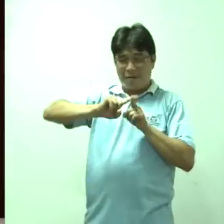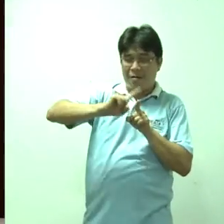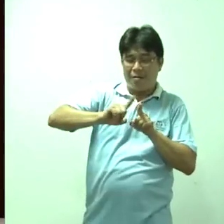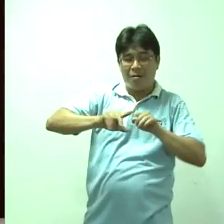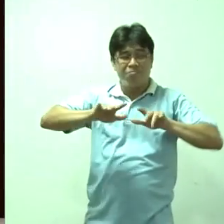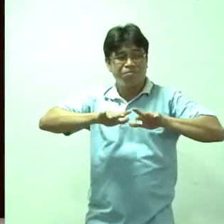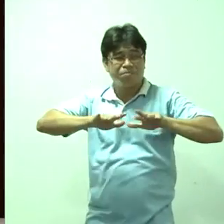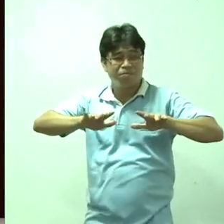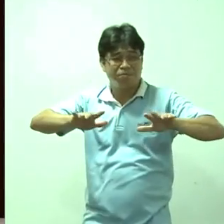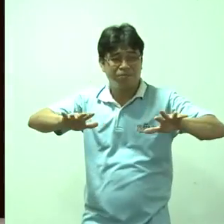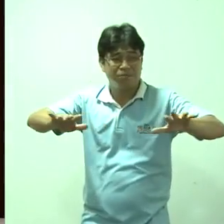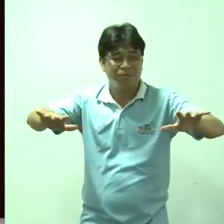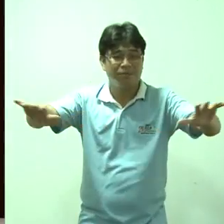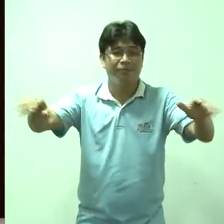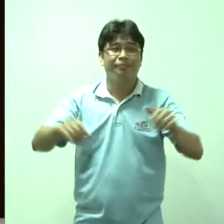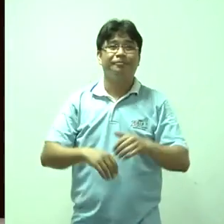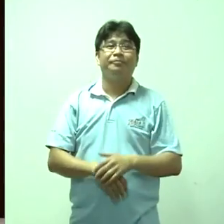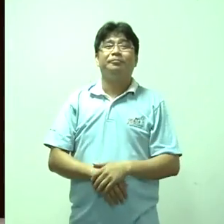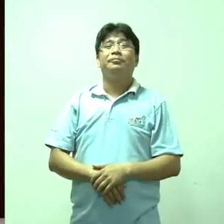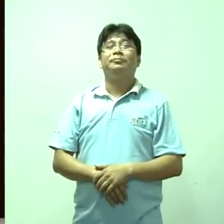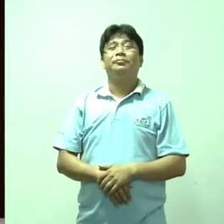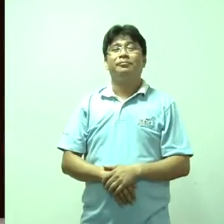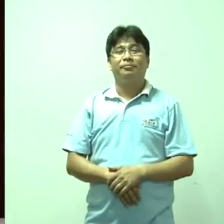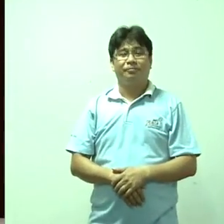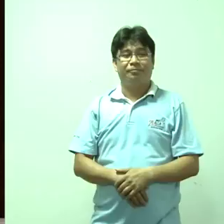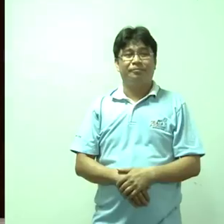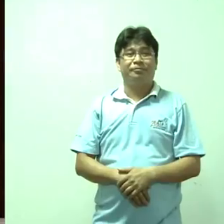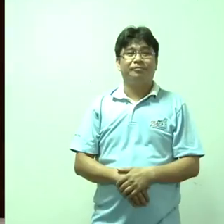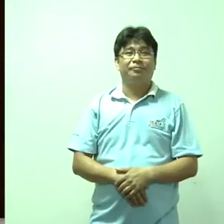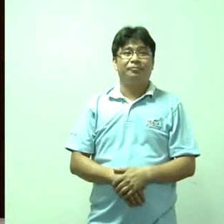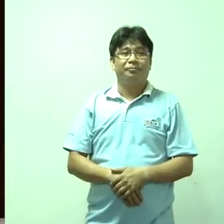ามีสัตว์หลายชนิดบนแผ่นดิน